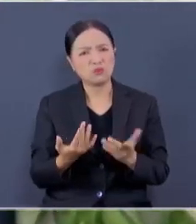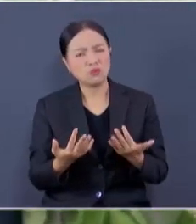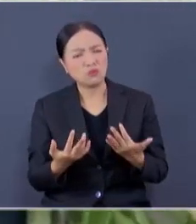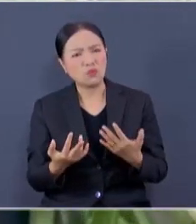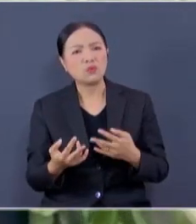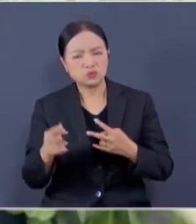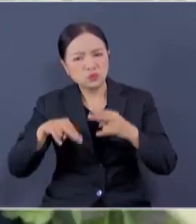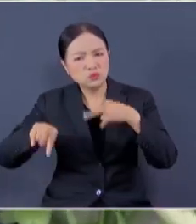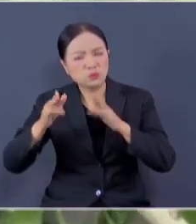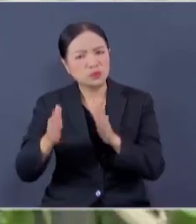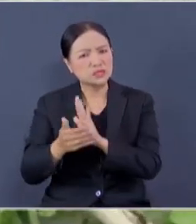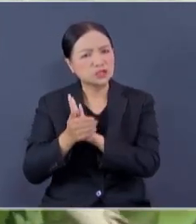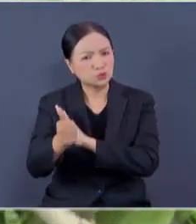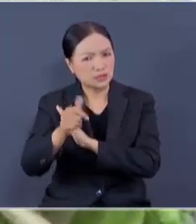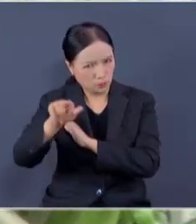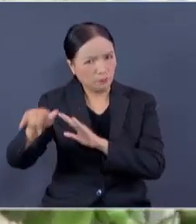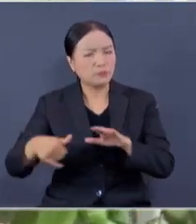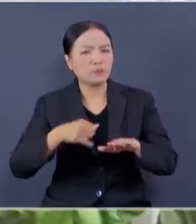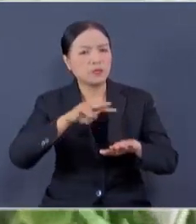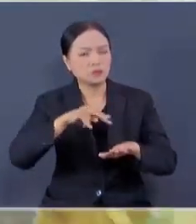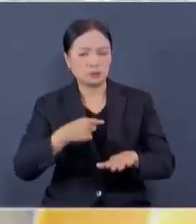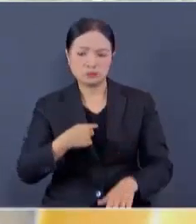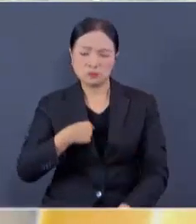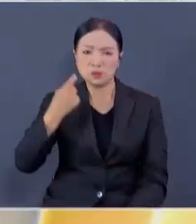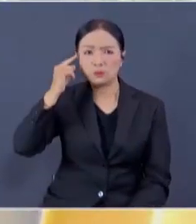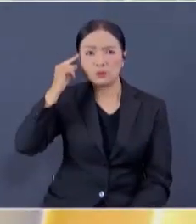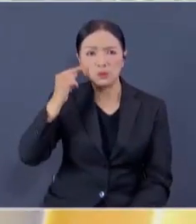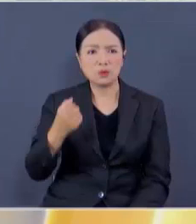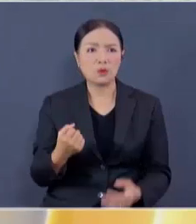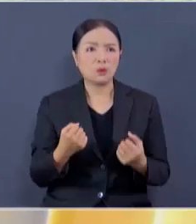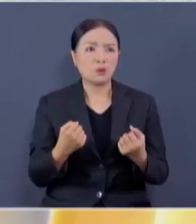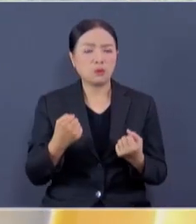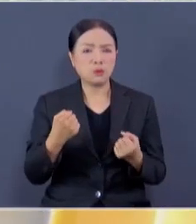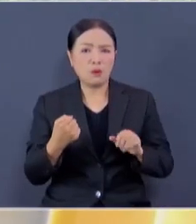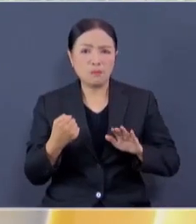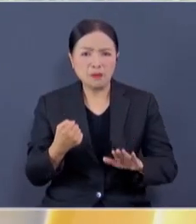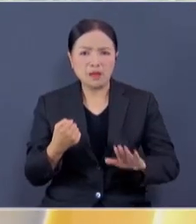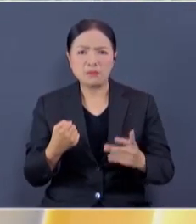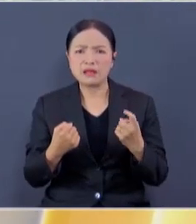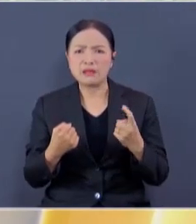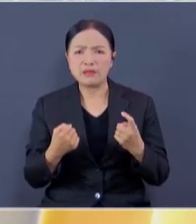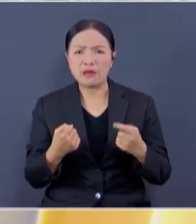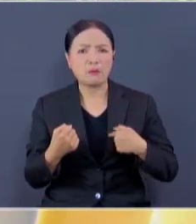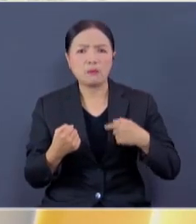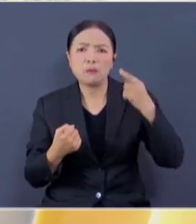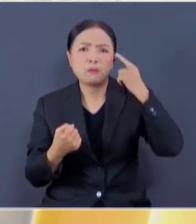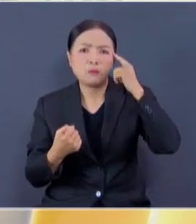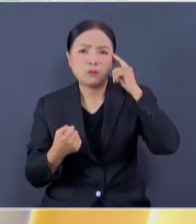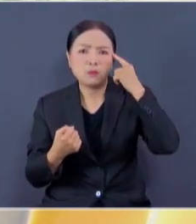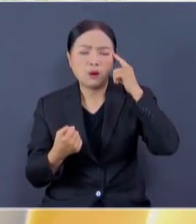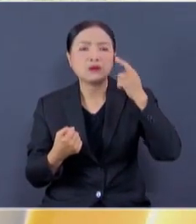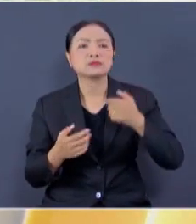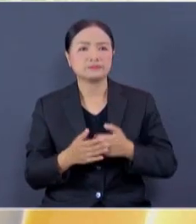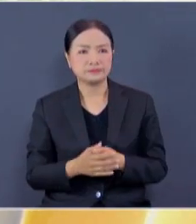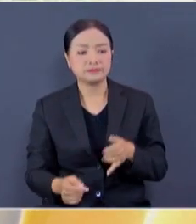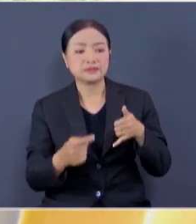อบกับผู้เชี่ยวชาญอีกครั้งหนึ่งเพราะว่าผมเองก็ไม่รู้แล้วว่ารถมันเบรกแตกแล้วเนี่ยนะครับเบื้องต้นตำรวจสน.บางรักก็นำตัวคนขับร